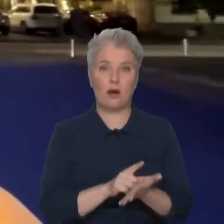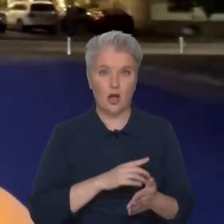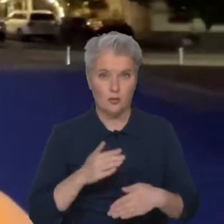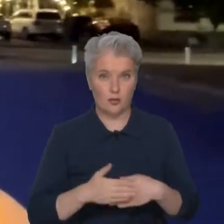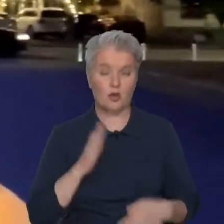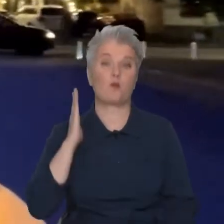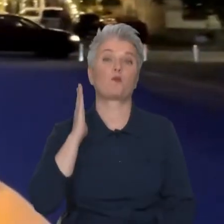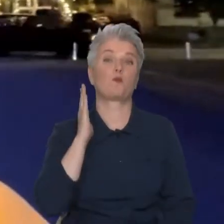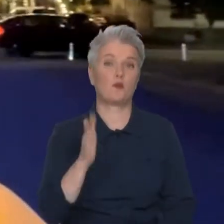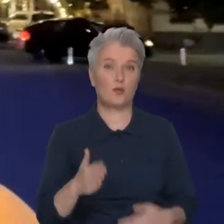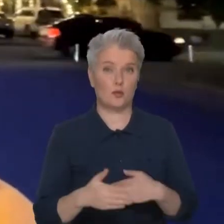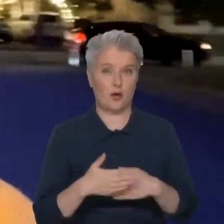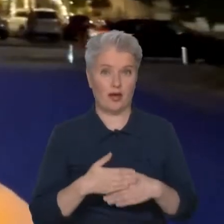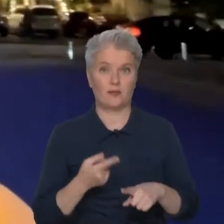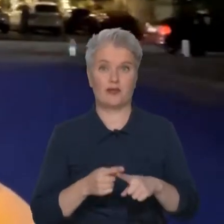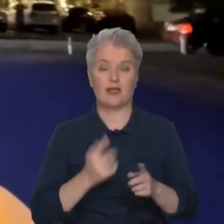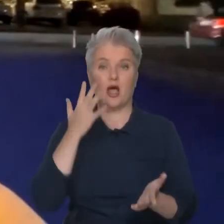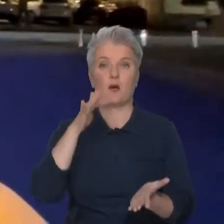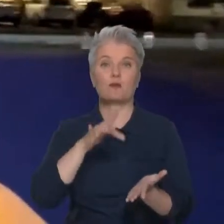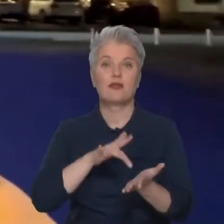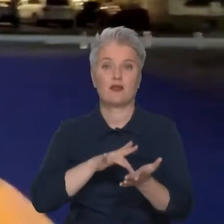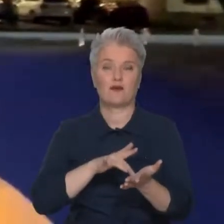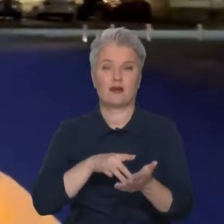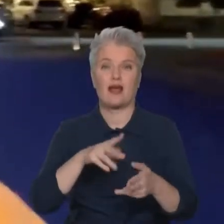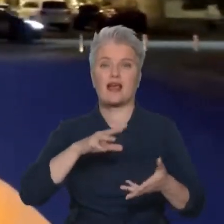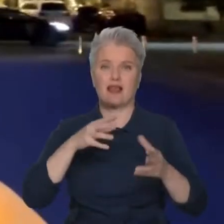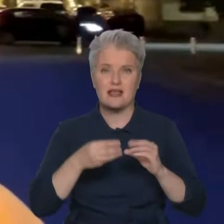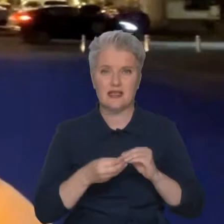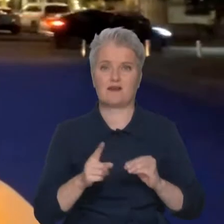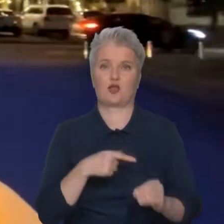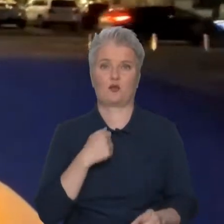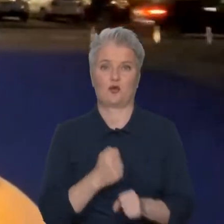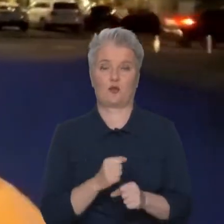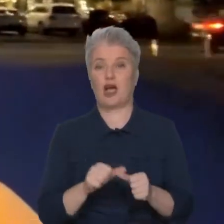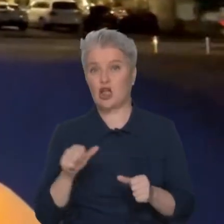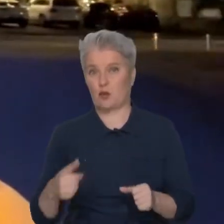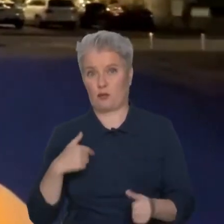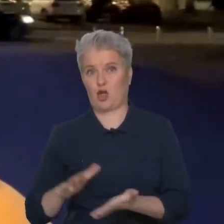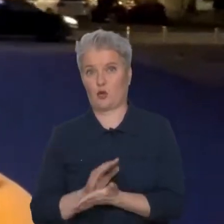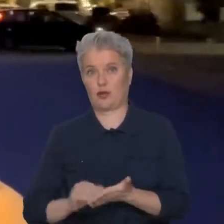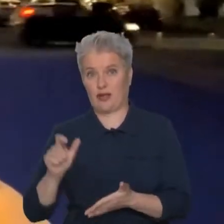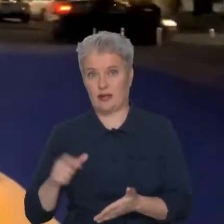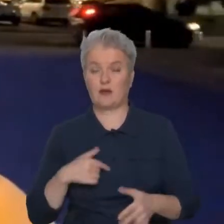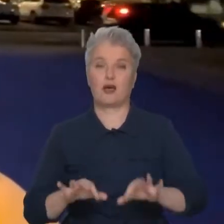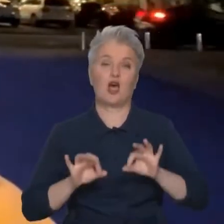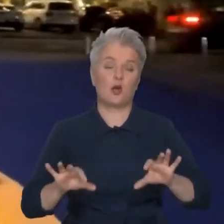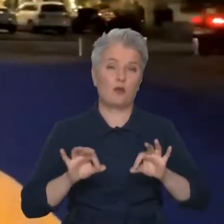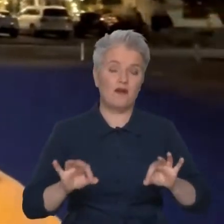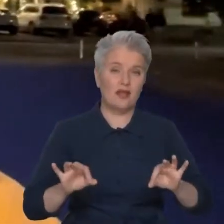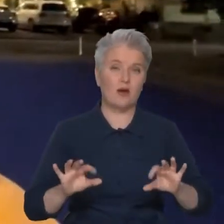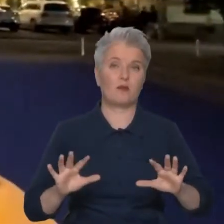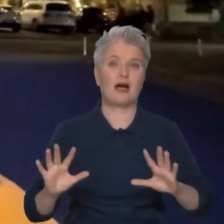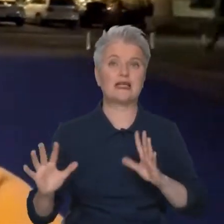будуть покараними. Тобто це є метою кінцевою того, що ми робимо, крім того, що ми є журналістами, розповідаємо історії і